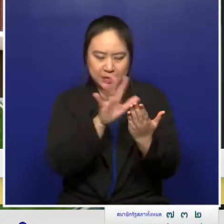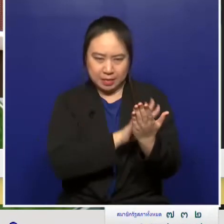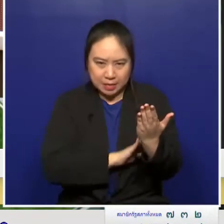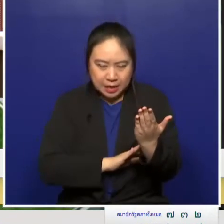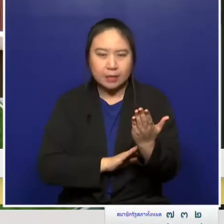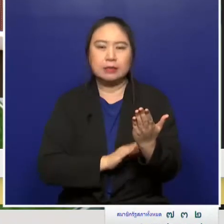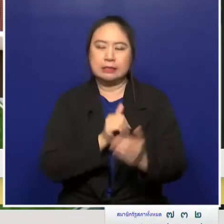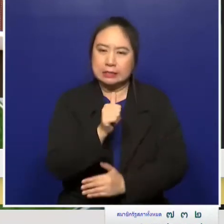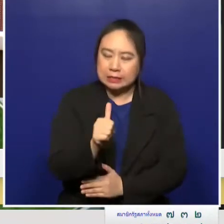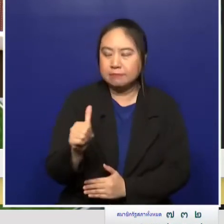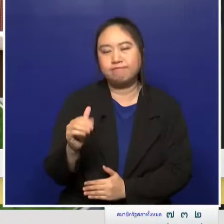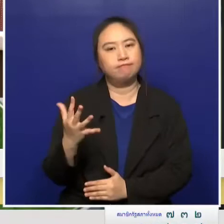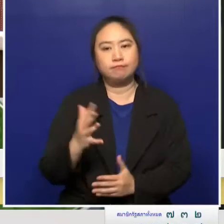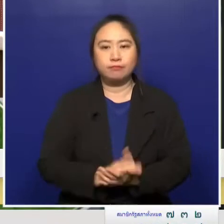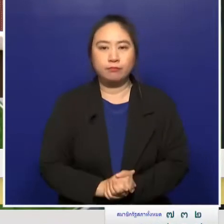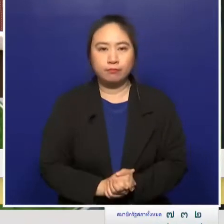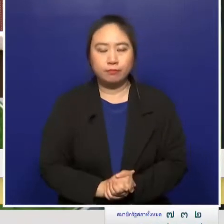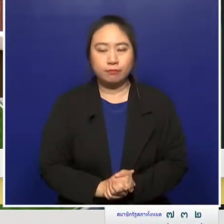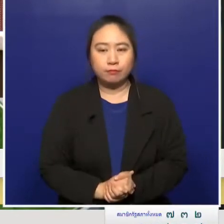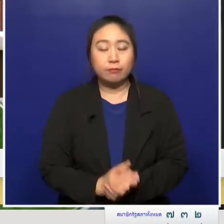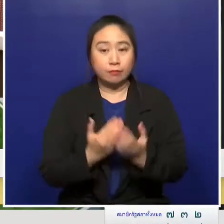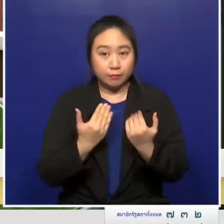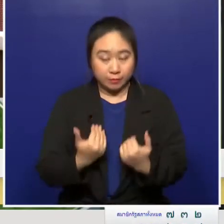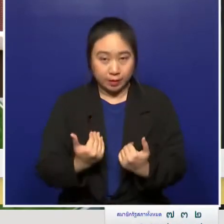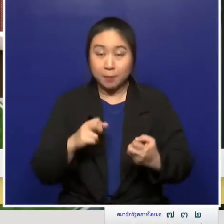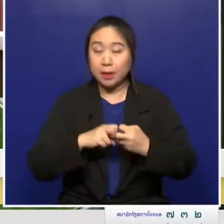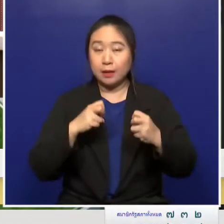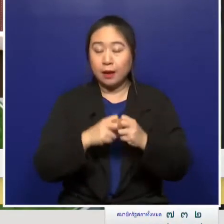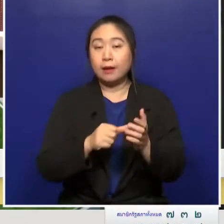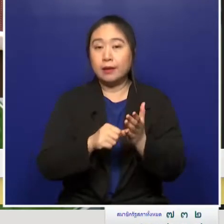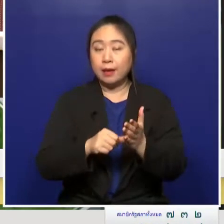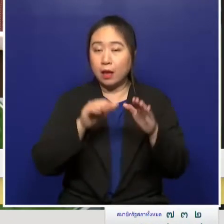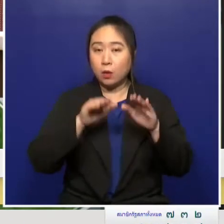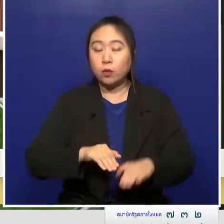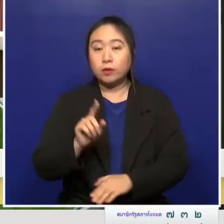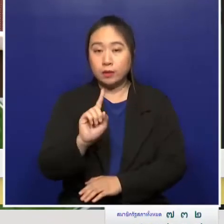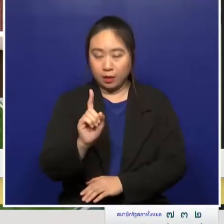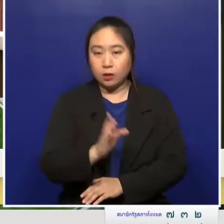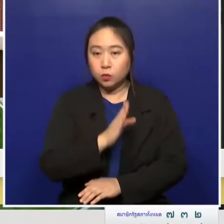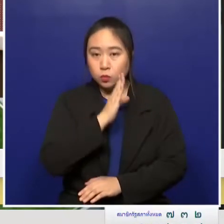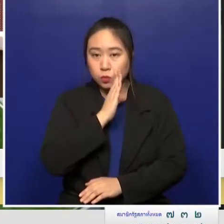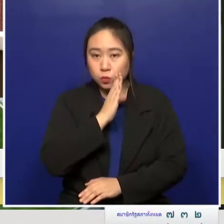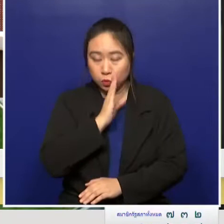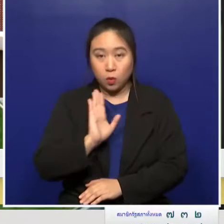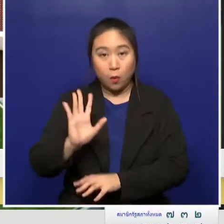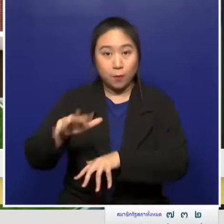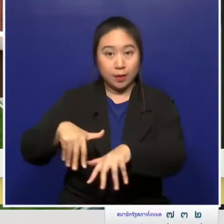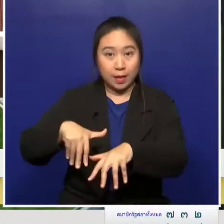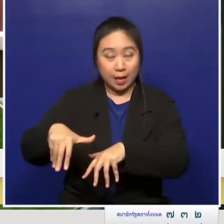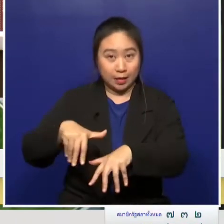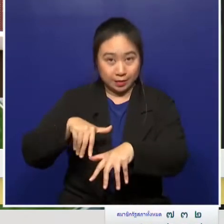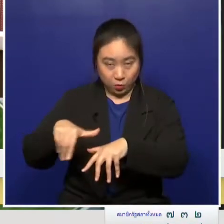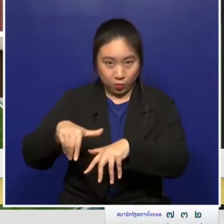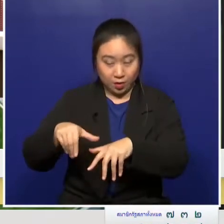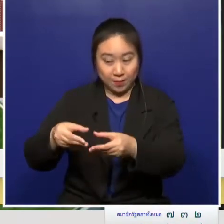ประชาชนหนทางผ่อนคลายก็คือหากรับยัตติภาคประชาชนไว้พิจารณ